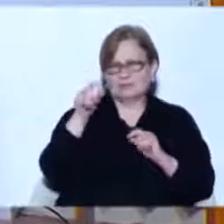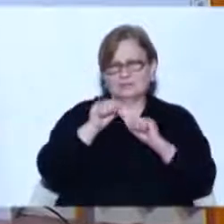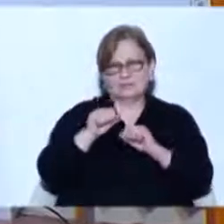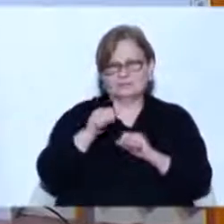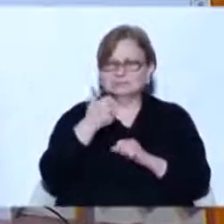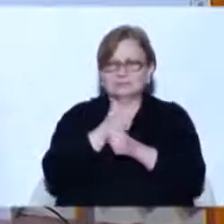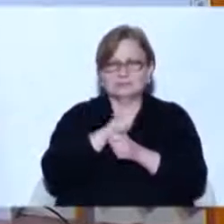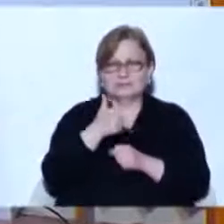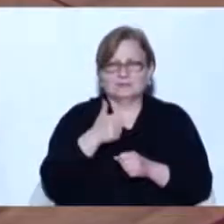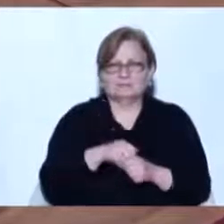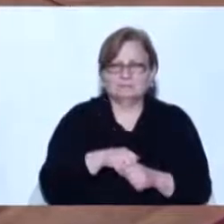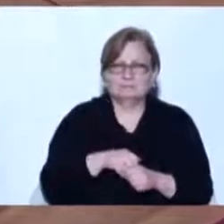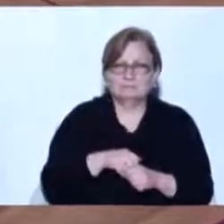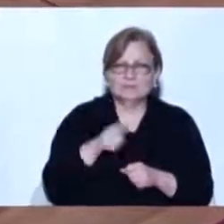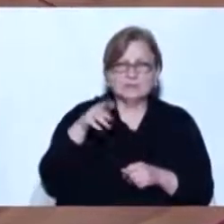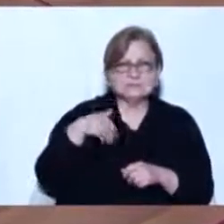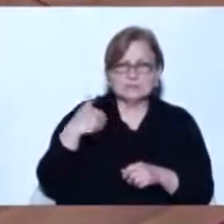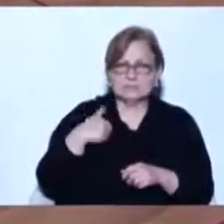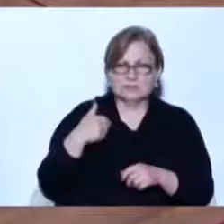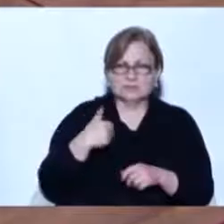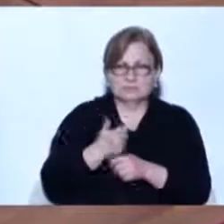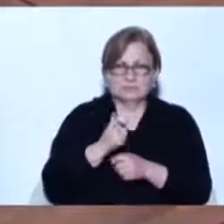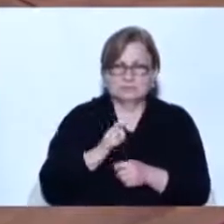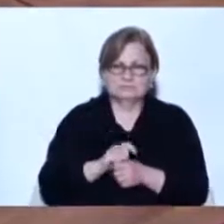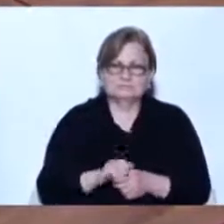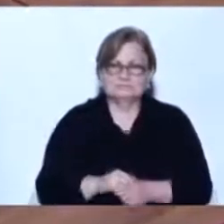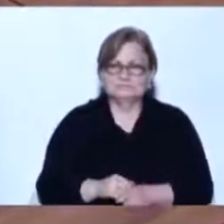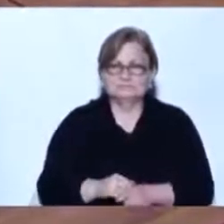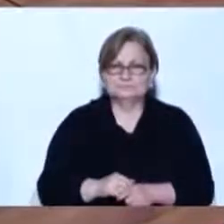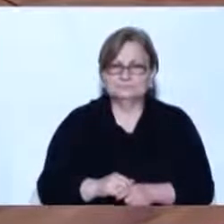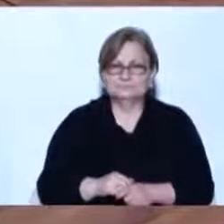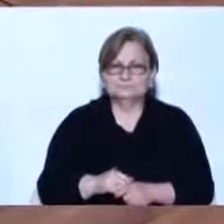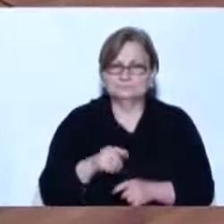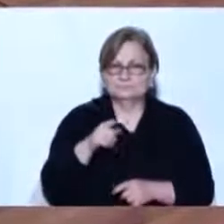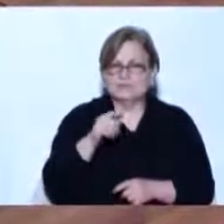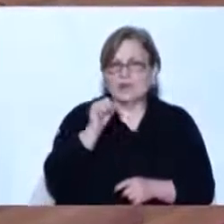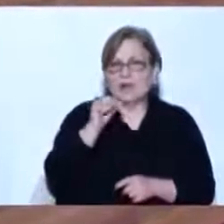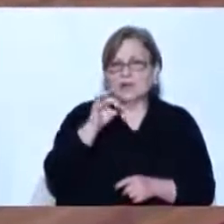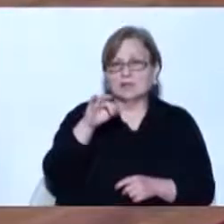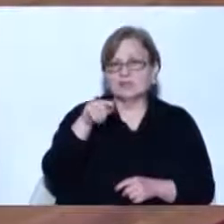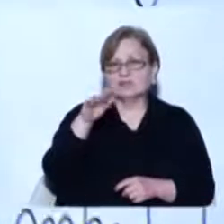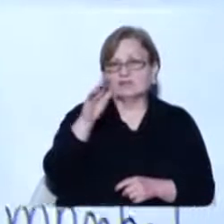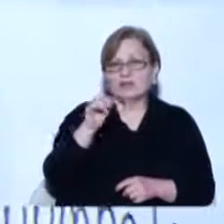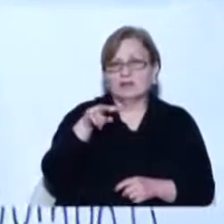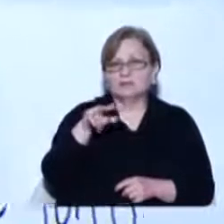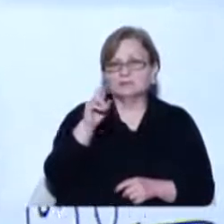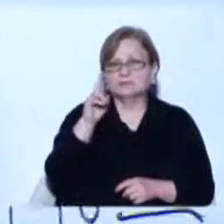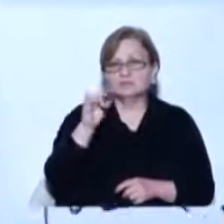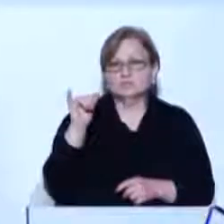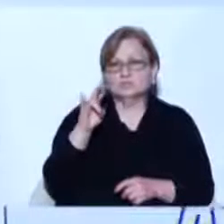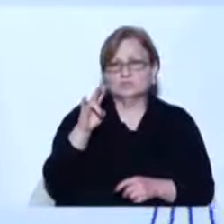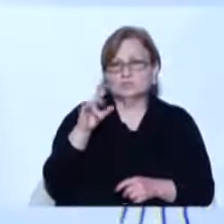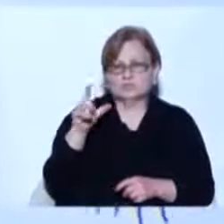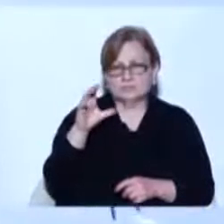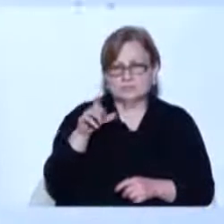ჩაის. ის ძალიან სასარგებლოა. აი თვალწუნეს. ცოტა რთული სიტყვაა,